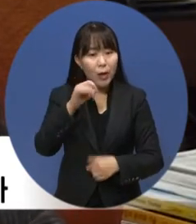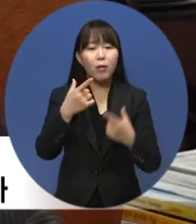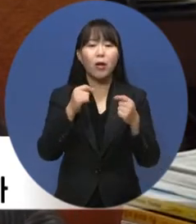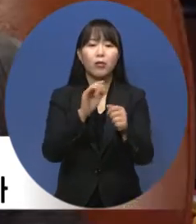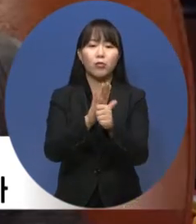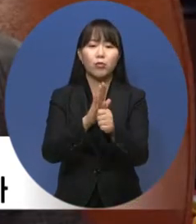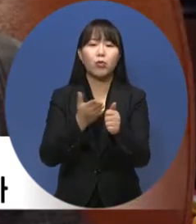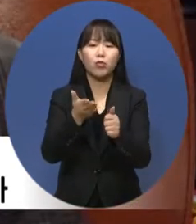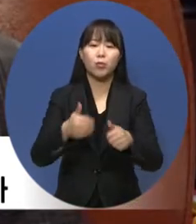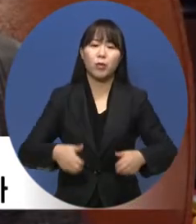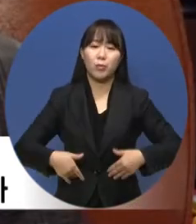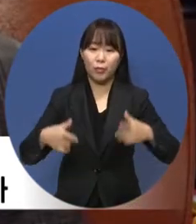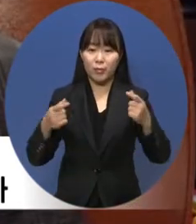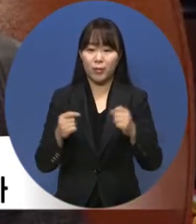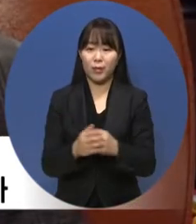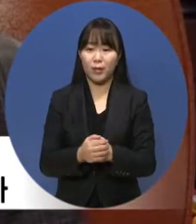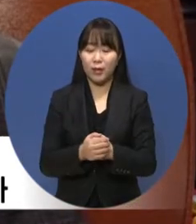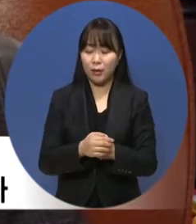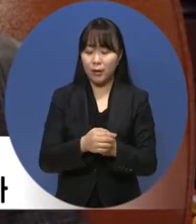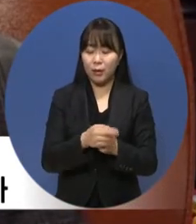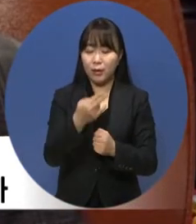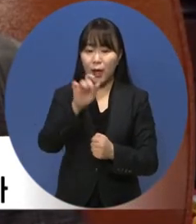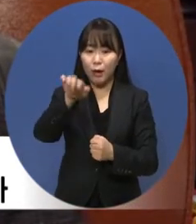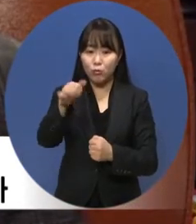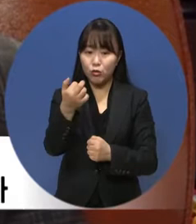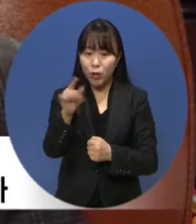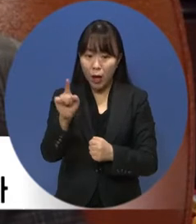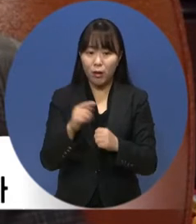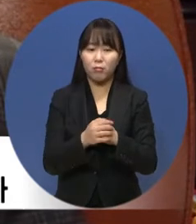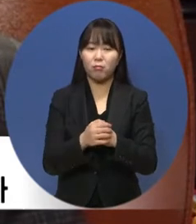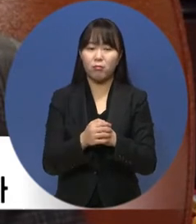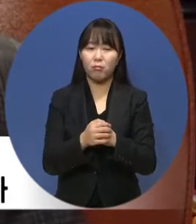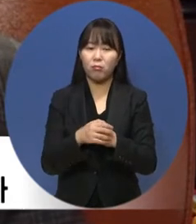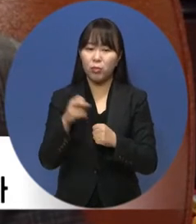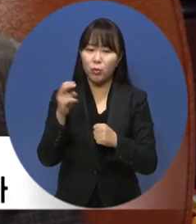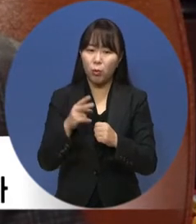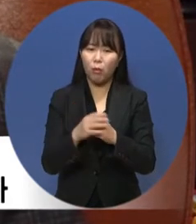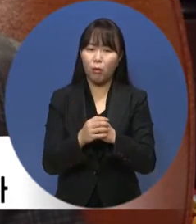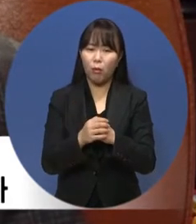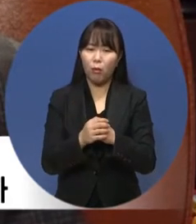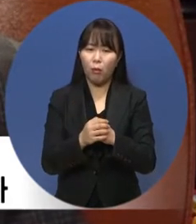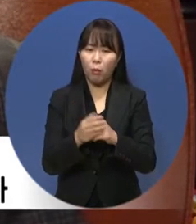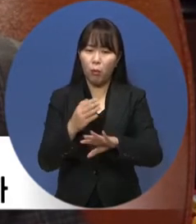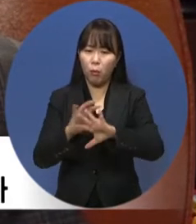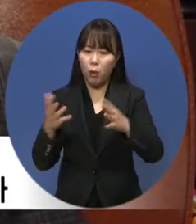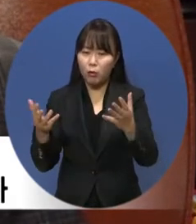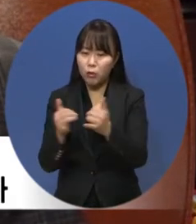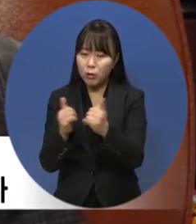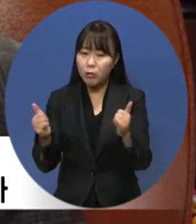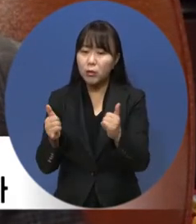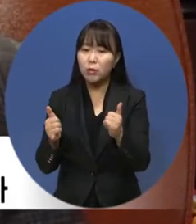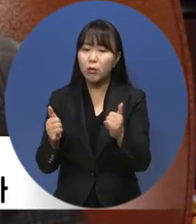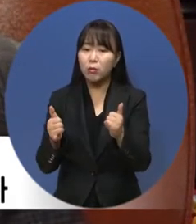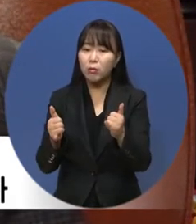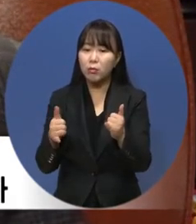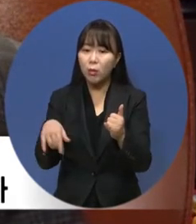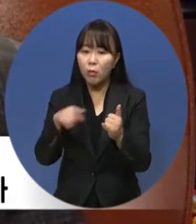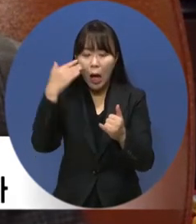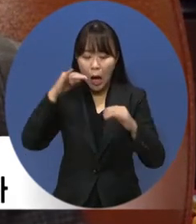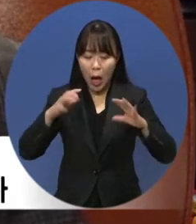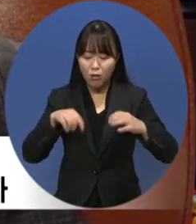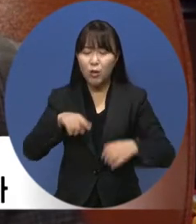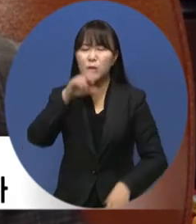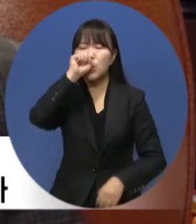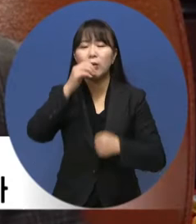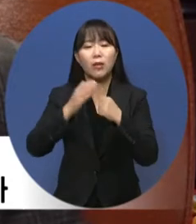도와 줘야 되겠다 다문화 가정이나 우리 외국인 근로자들이 없는 사람들도 한국이 좋아 동